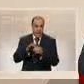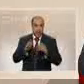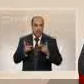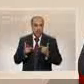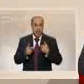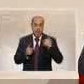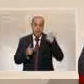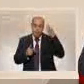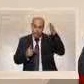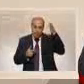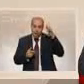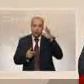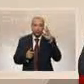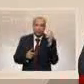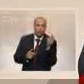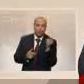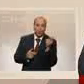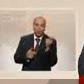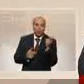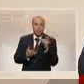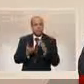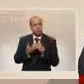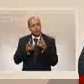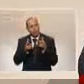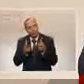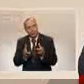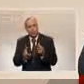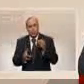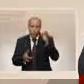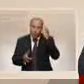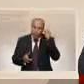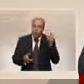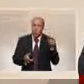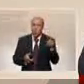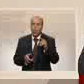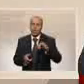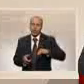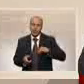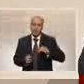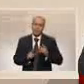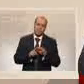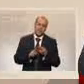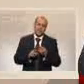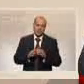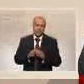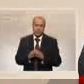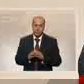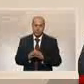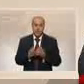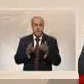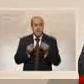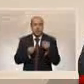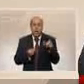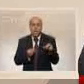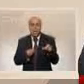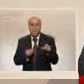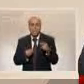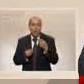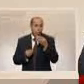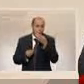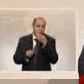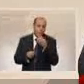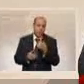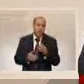نبعث الامل ونوفر الفرص للتوانسه بصفه عامه والشباب بصفه خاصه برشا عباد يقولو